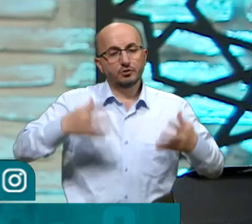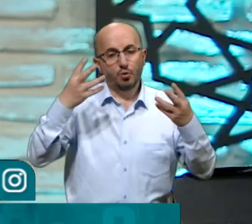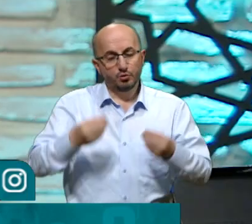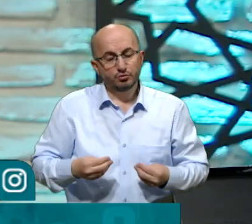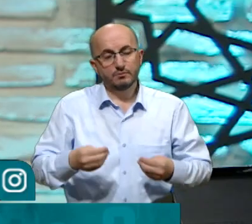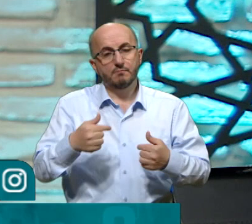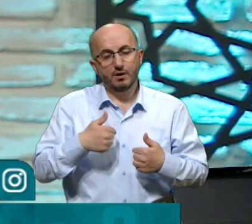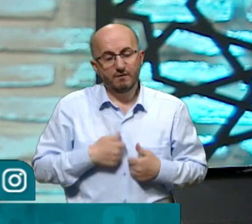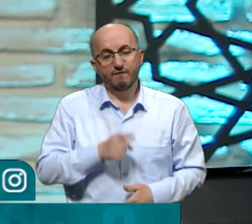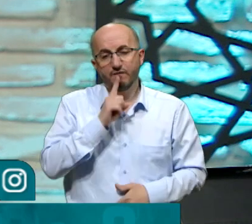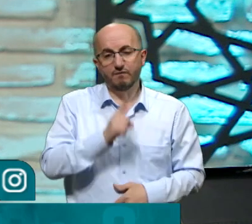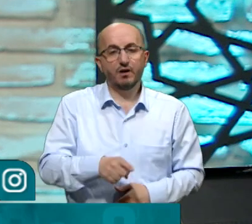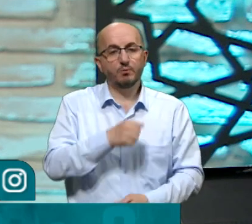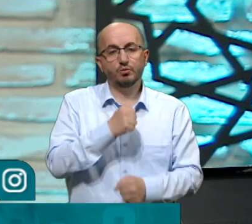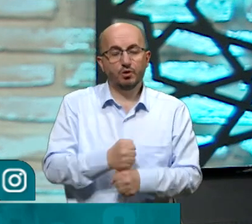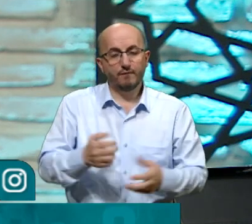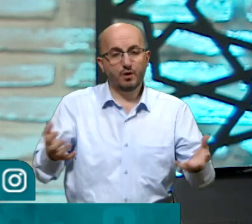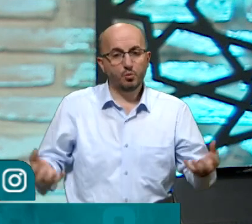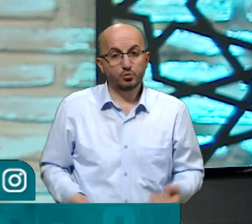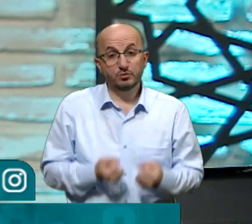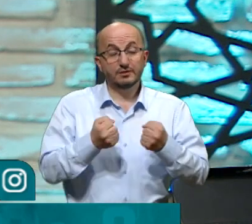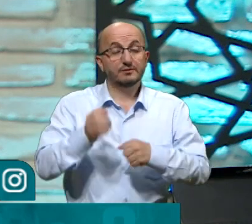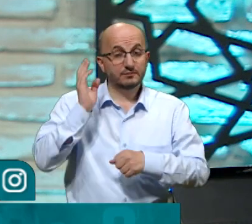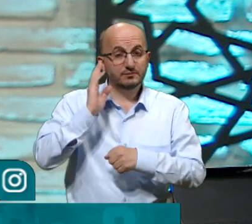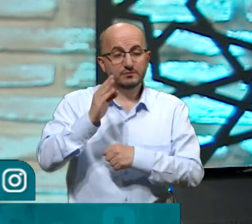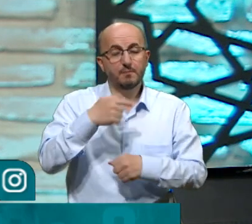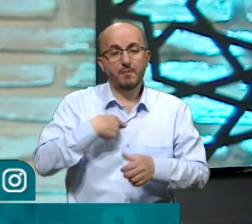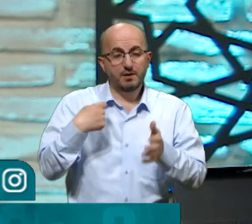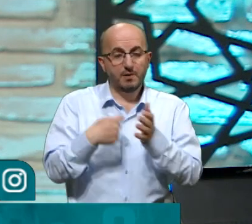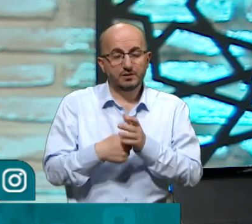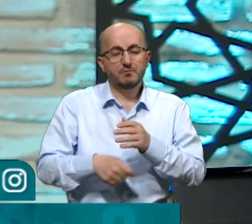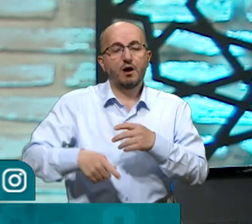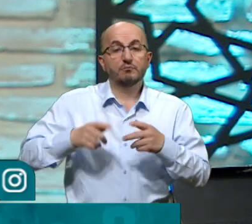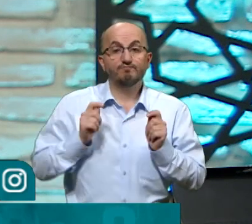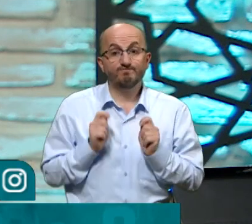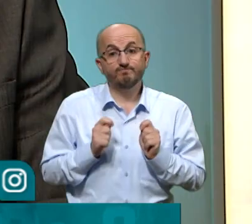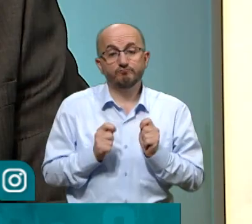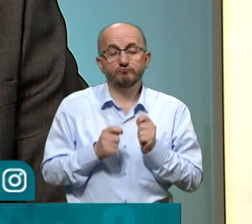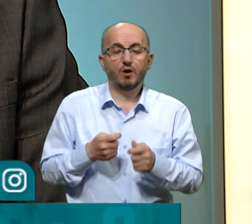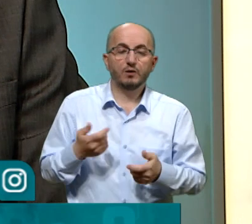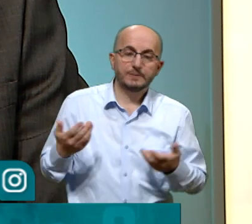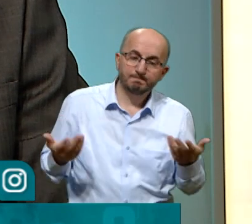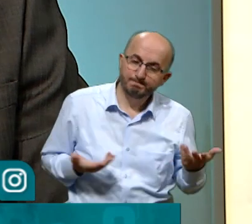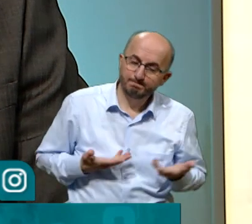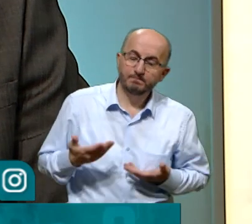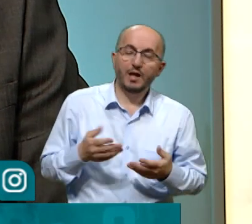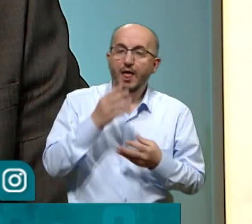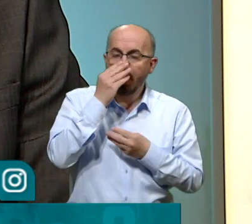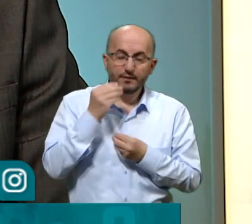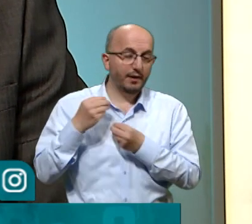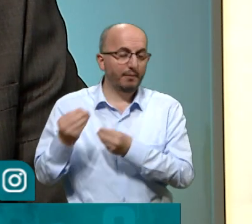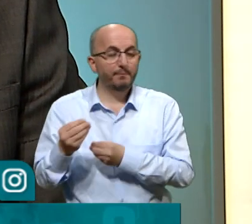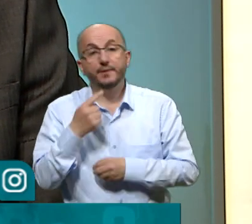Benim farz görevinden kurtardın gittin oralarda benim adıma bu kadar zahmete katlanmak bir ibadet yaptım bu da sana